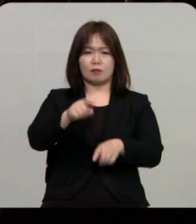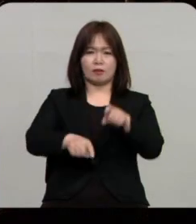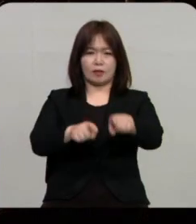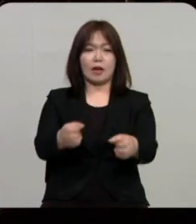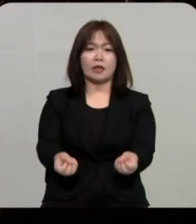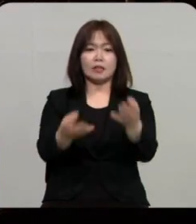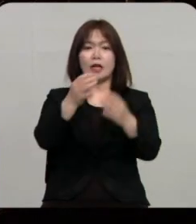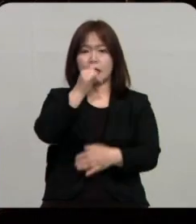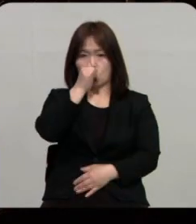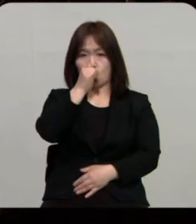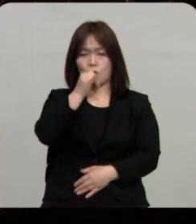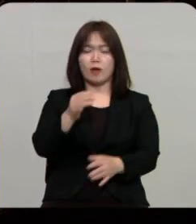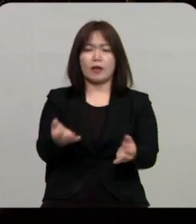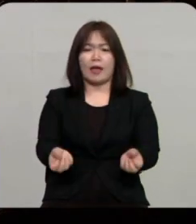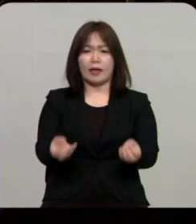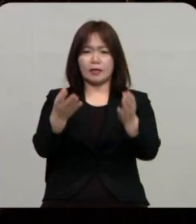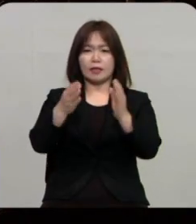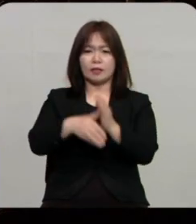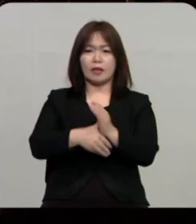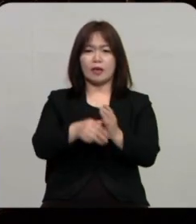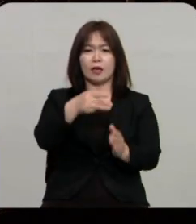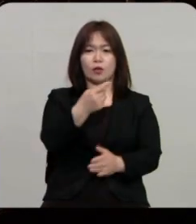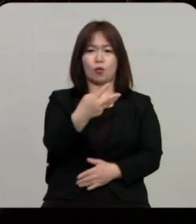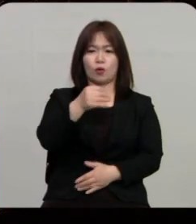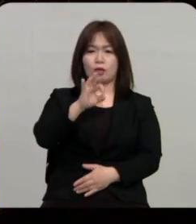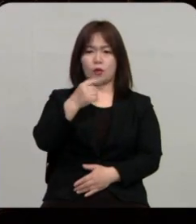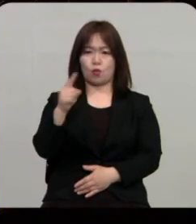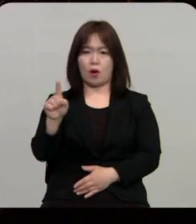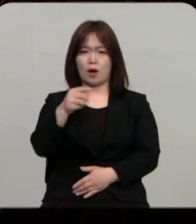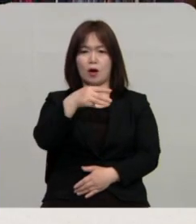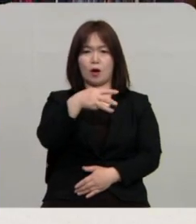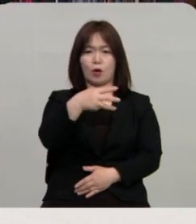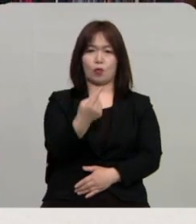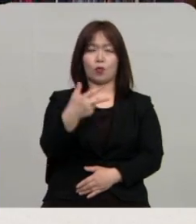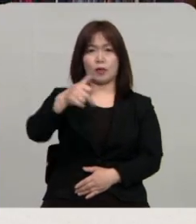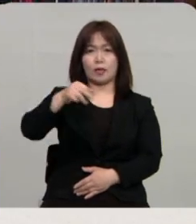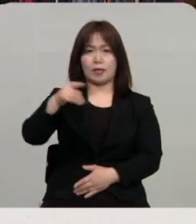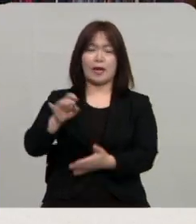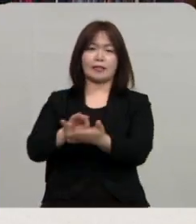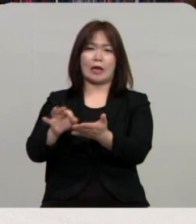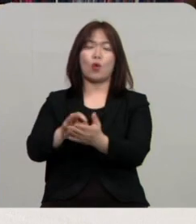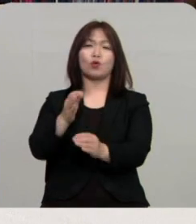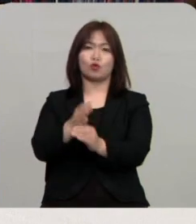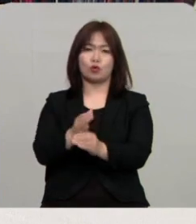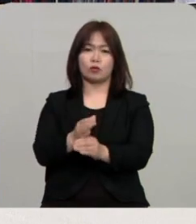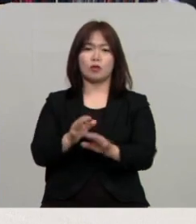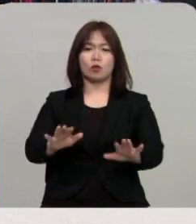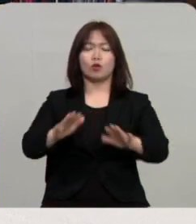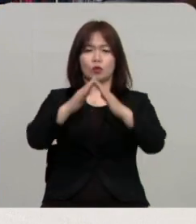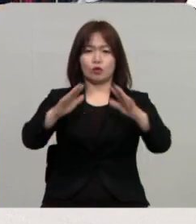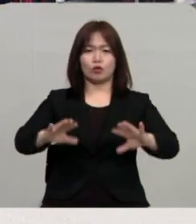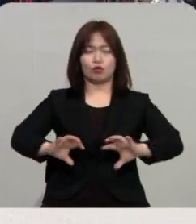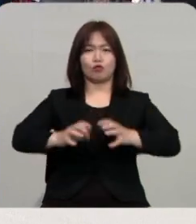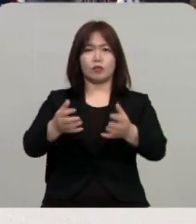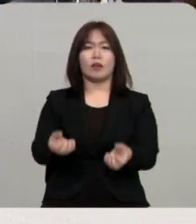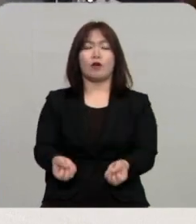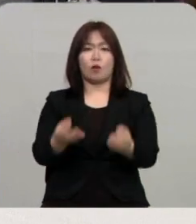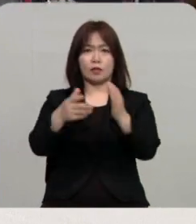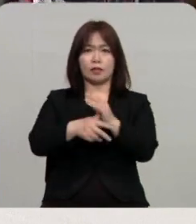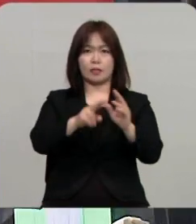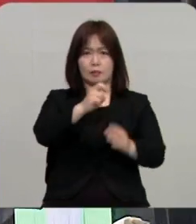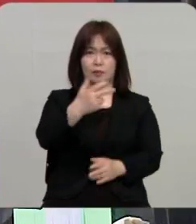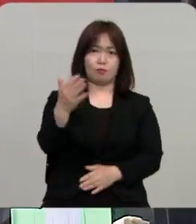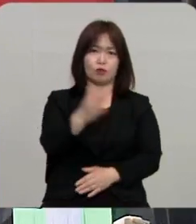행사가 시작이 되고 개막작으로 토리와 루키타를 상영합니다. 올해 전주국제영화제는 이달 27일부터 다음